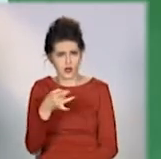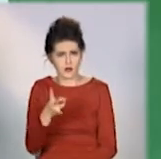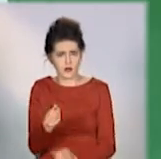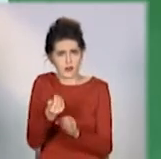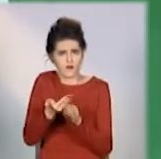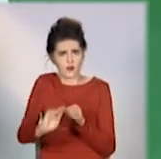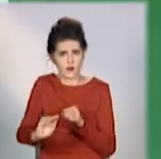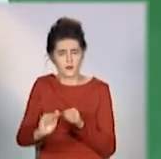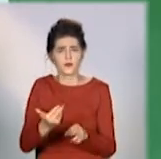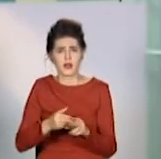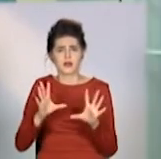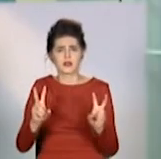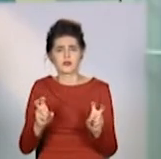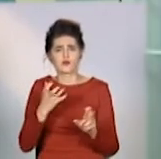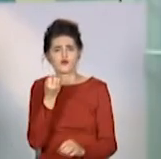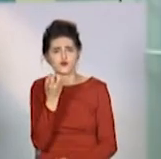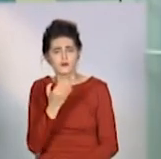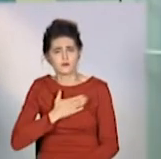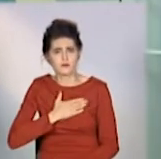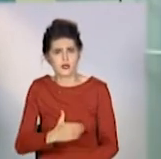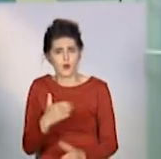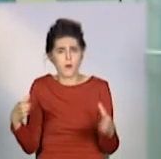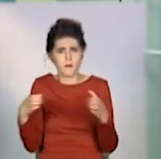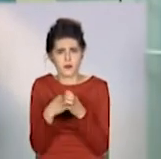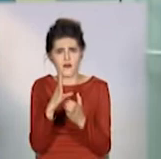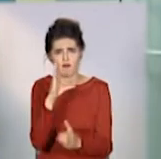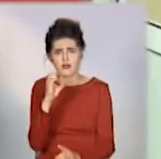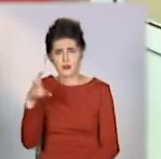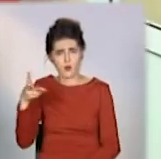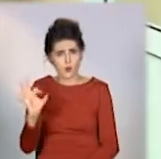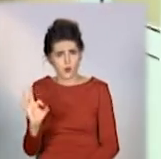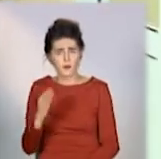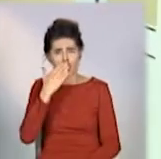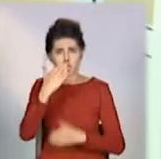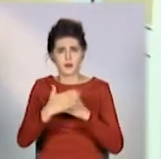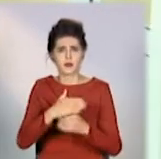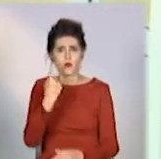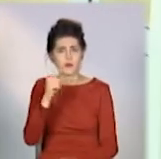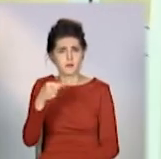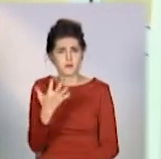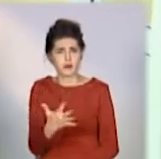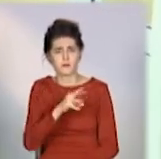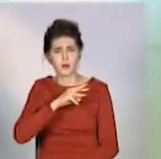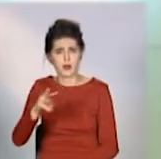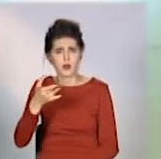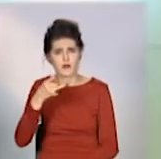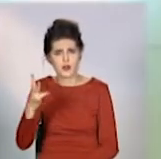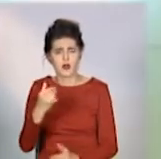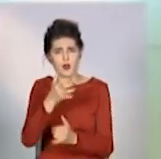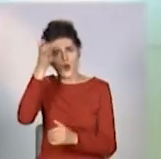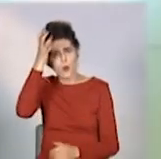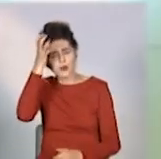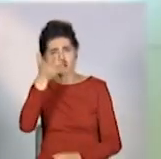своїми руками – не єдина ініціатива ВЕСКО. Компанія щороку інвестує понад 1,5 мільйона гривень на освіту, охорону